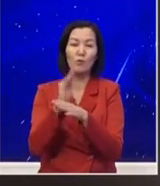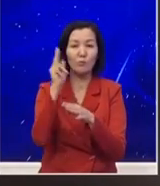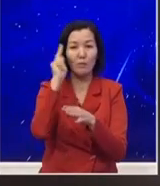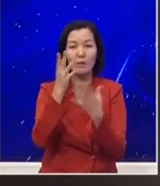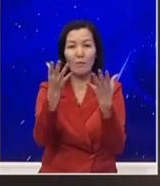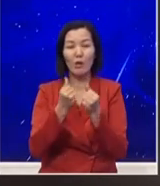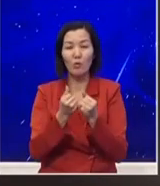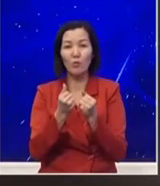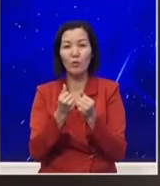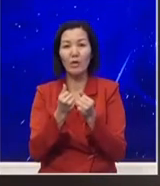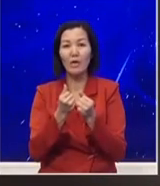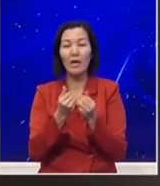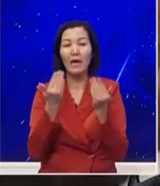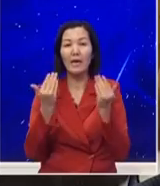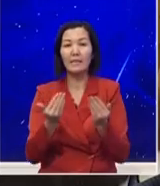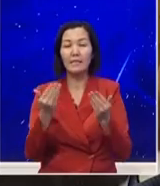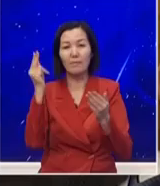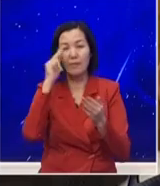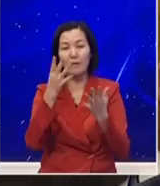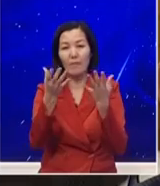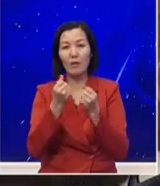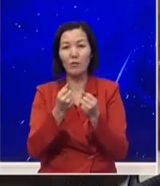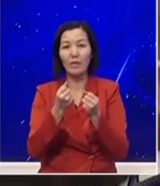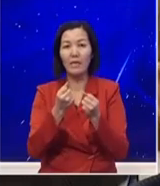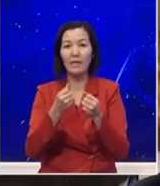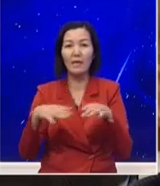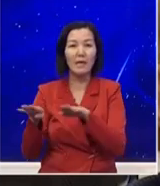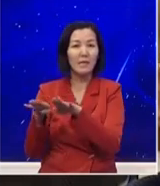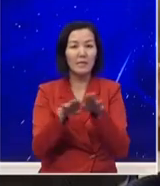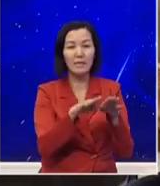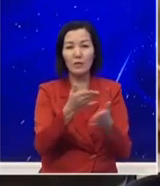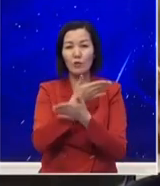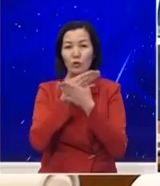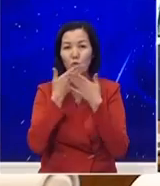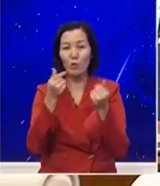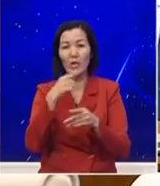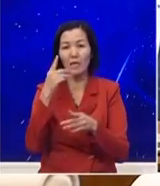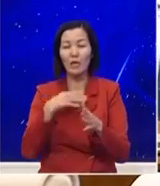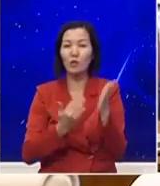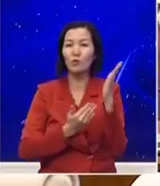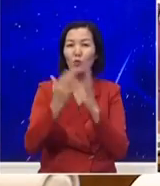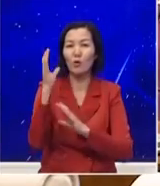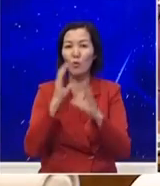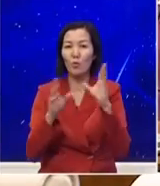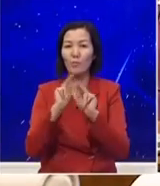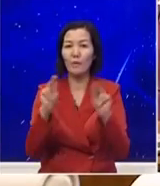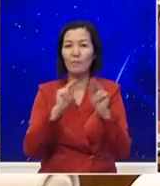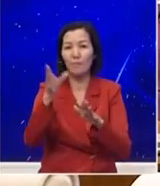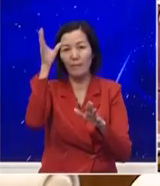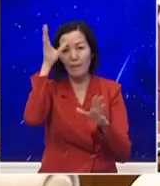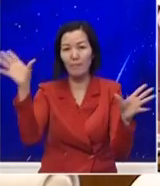алуда әлеуметтік теңсіздікті тудырып отырғанын айтты. Оған қоса жоғарғы оқу орындарында педагогикалық біліммен